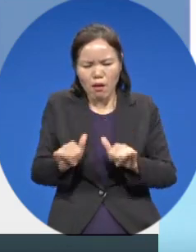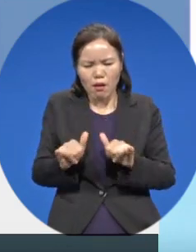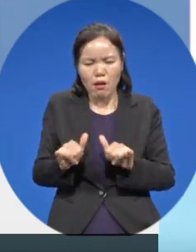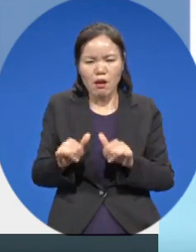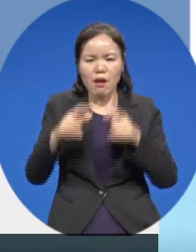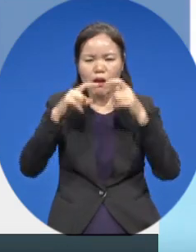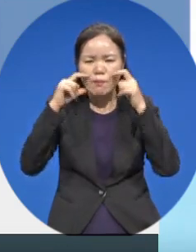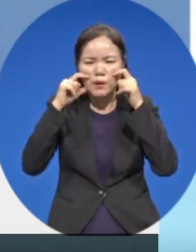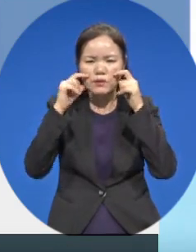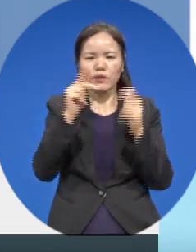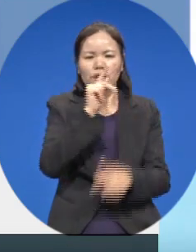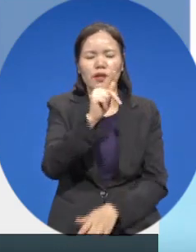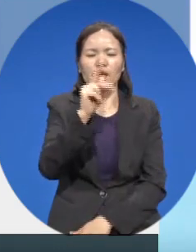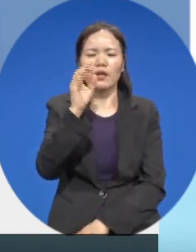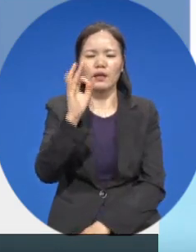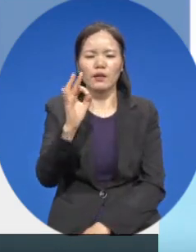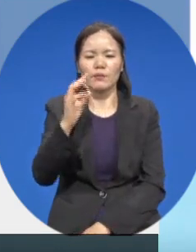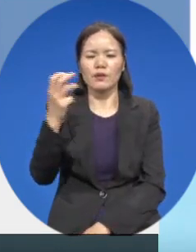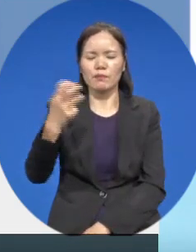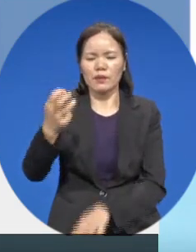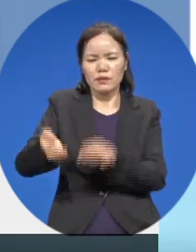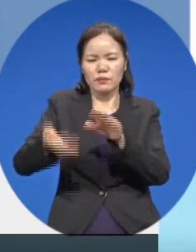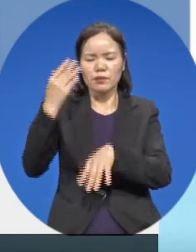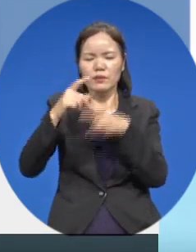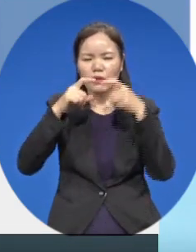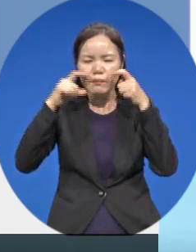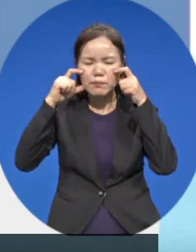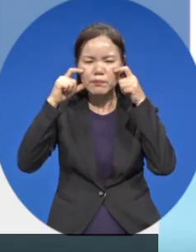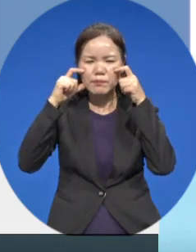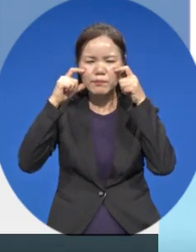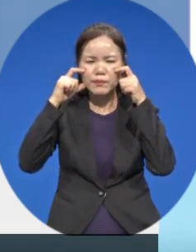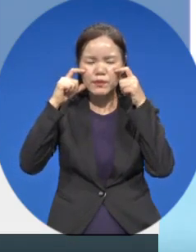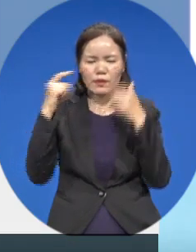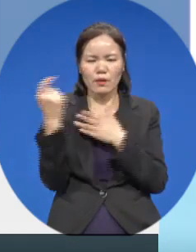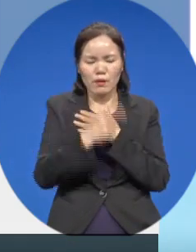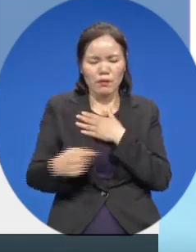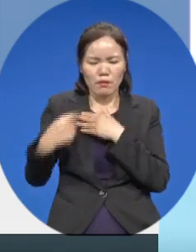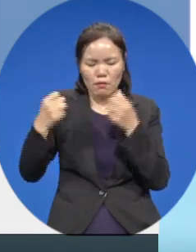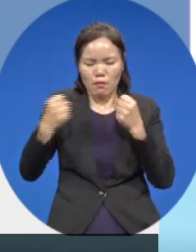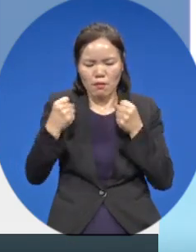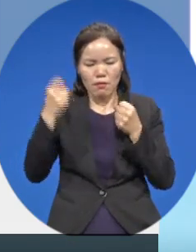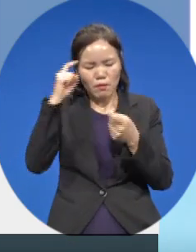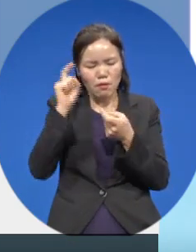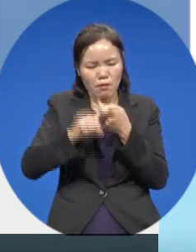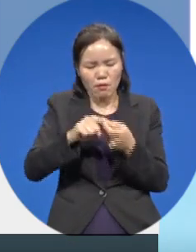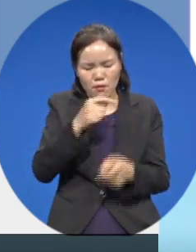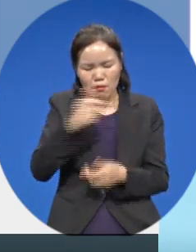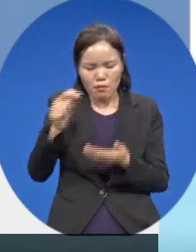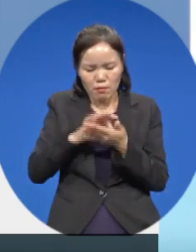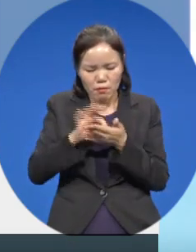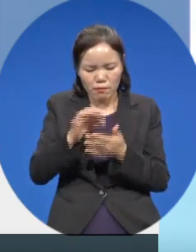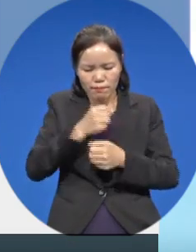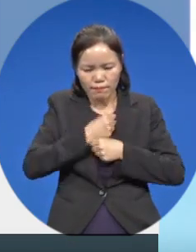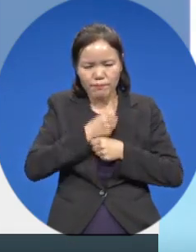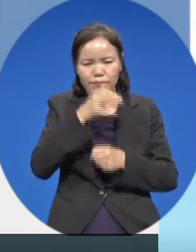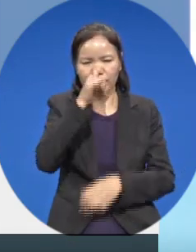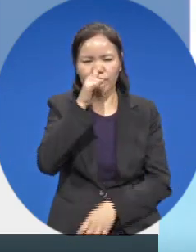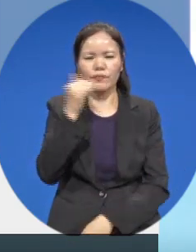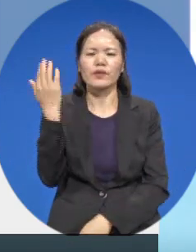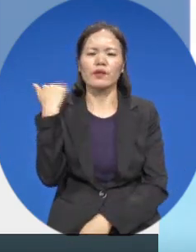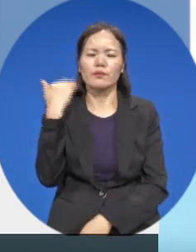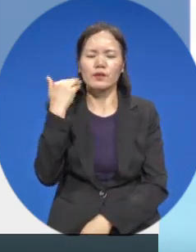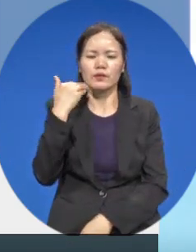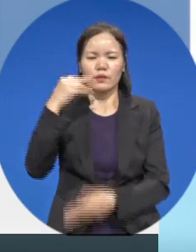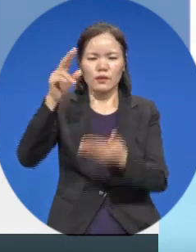kf 80 어이 라고 하는 이상 착용하고 굉장히 몸에 신경을 썼다 라고 하는 거고 얼마전에 이제 그 도서관에서